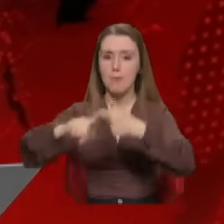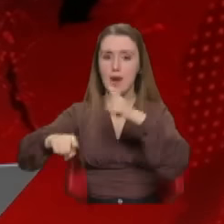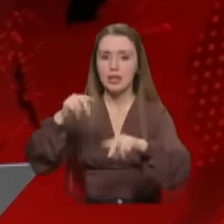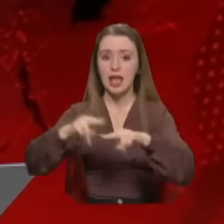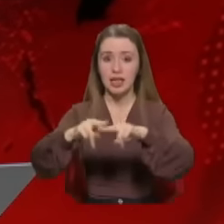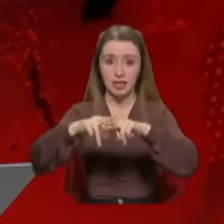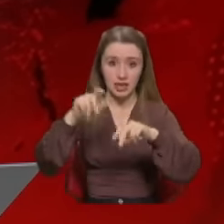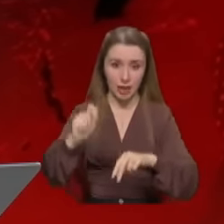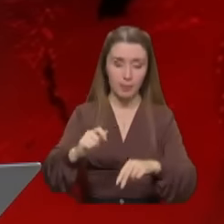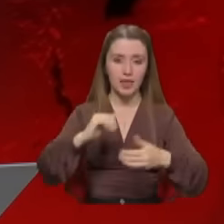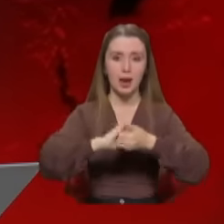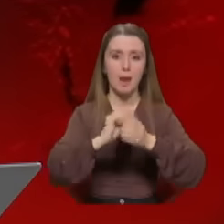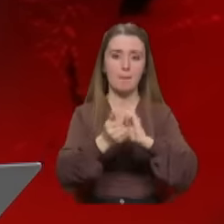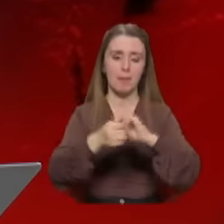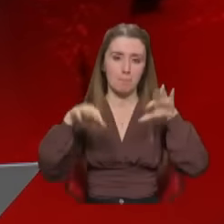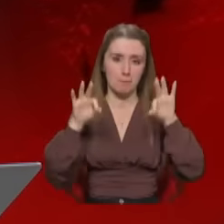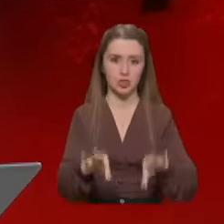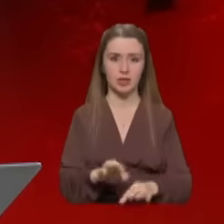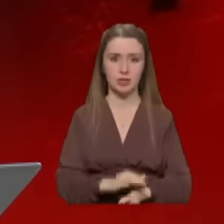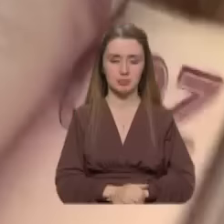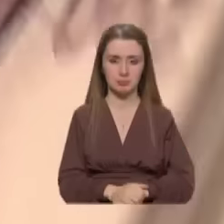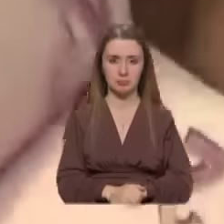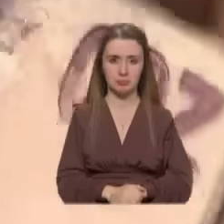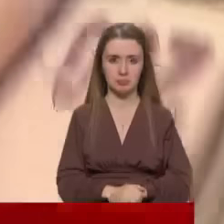etiketleyerek kampanya başlattı.